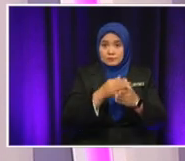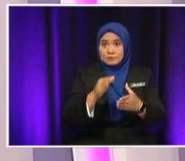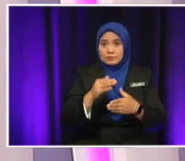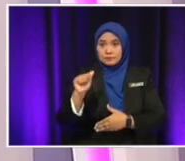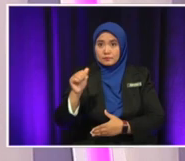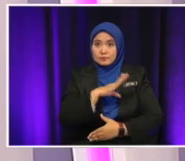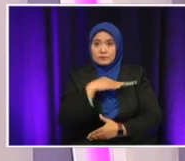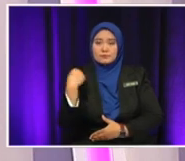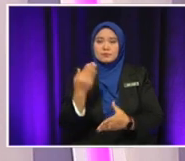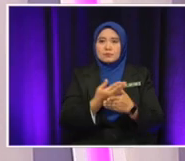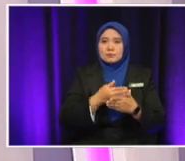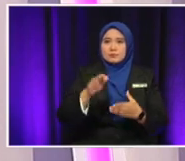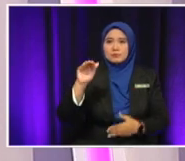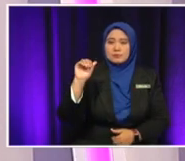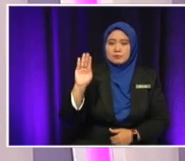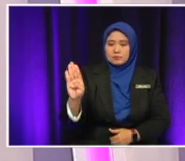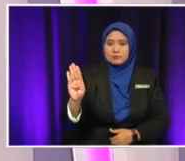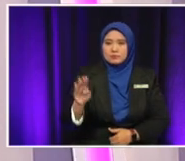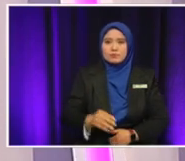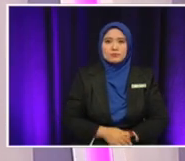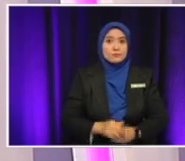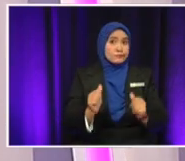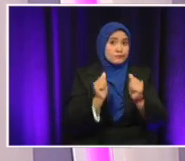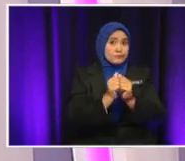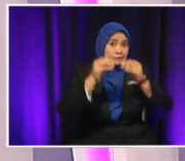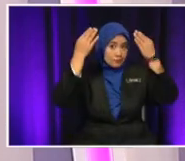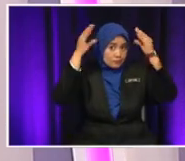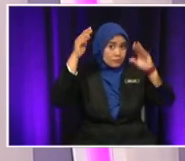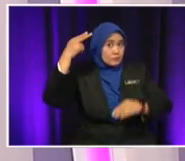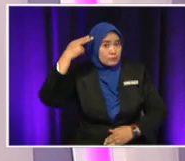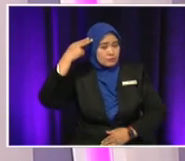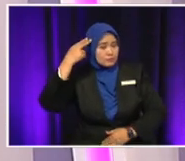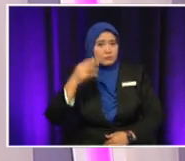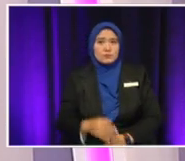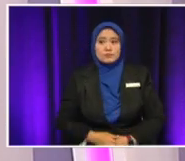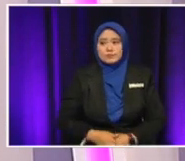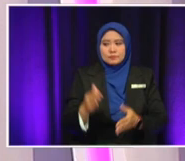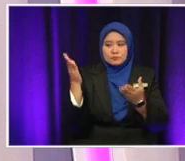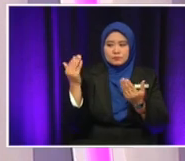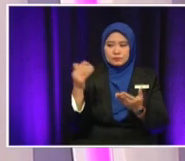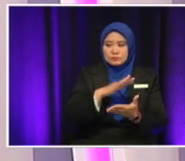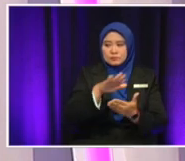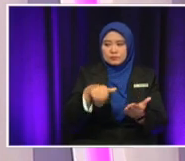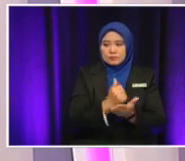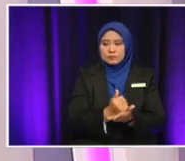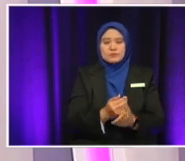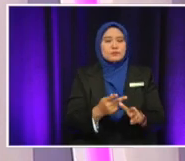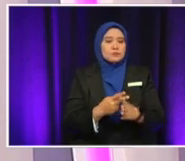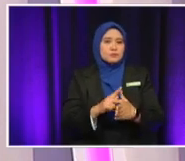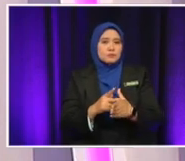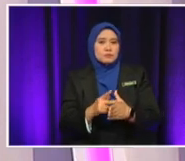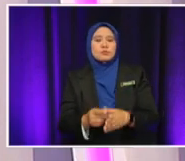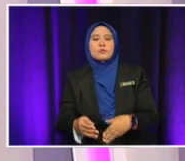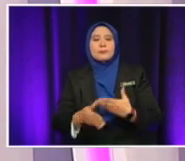bersama dengan cekgu Halim baik jadi mudah-mudahan apa yang telah dikosikan kepada kita dapat memudahkan murid-murid dalam